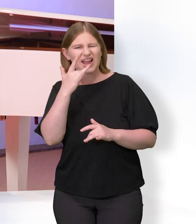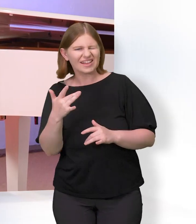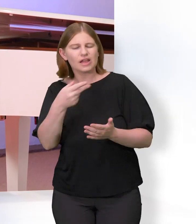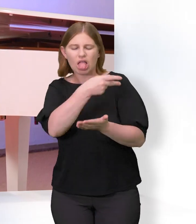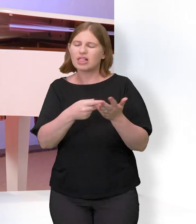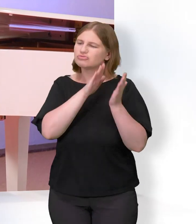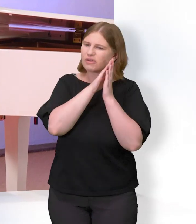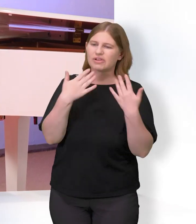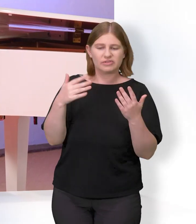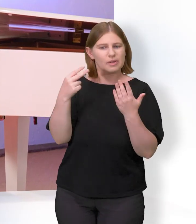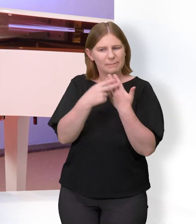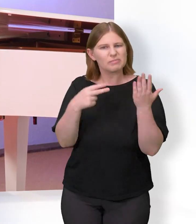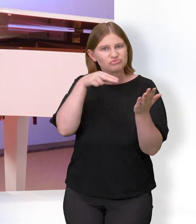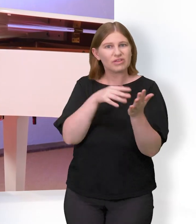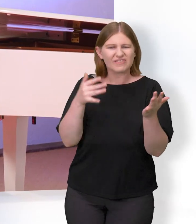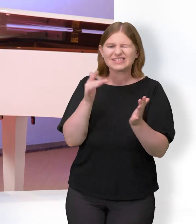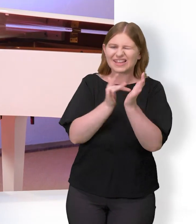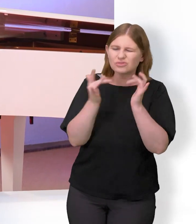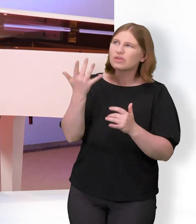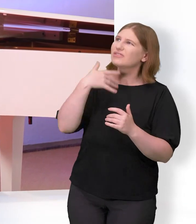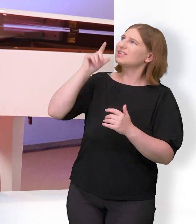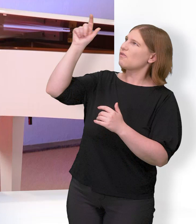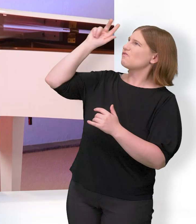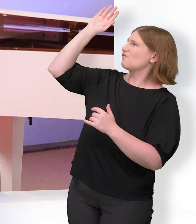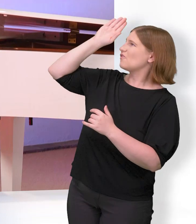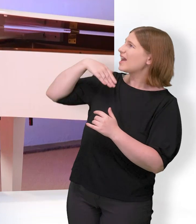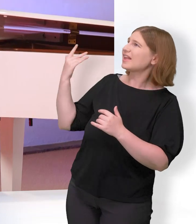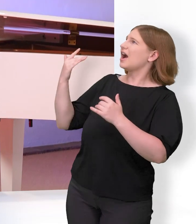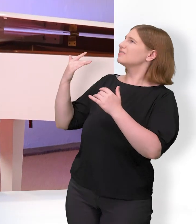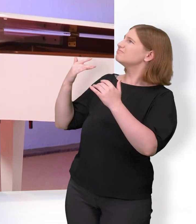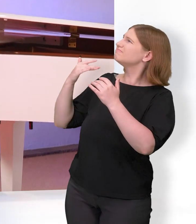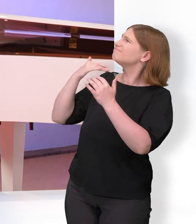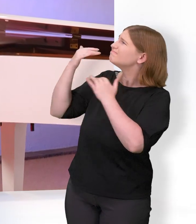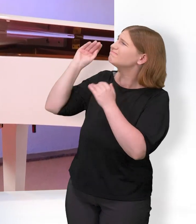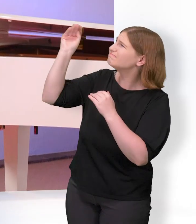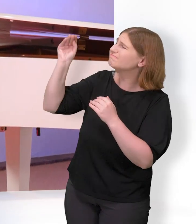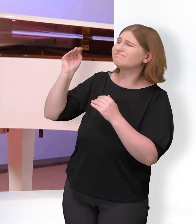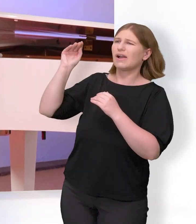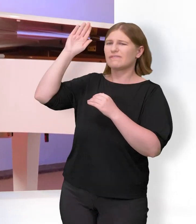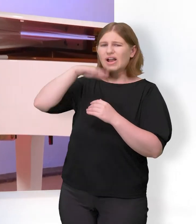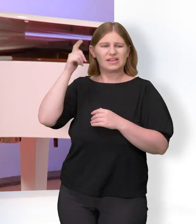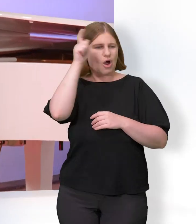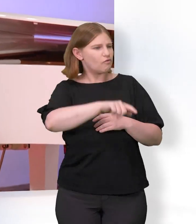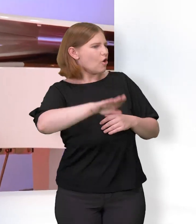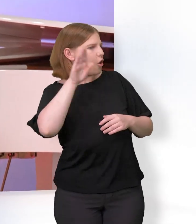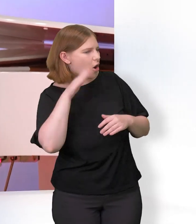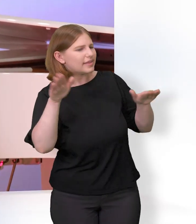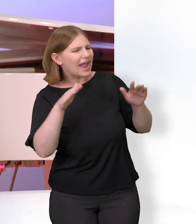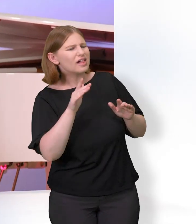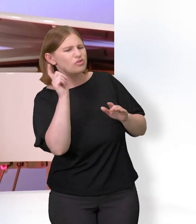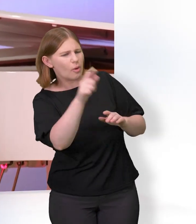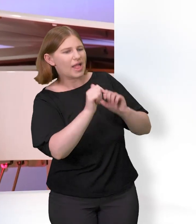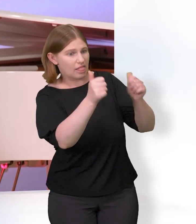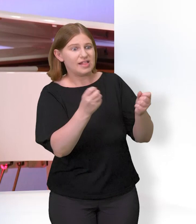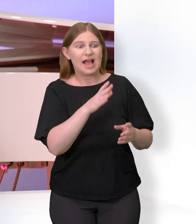Bibel, dass er zum Vater gesprochen hat und sein Vater hat ihn gehört und die Engel kamen und halfen ihm und das hat den Schmerz nicht weggenommen, aber er war